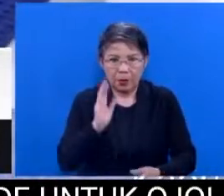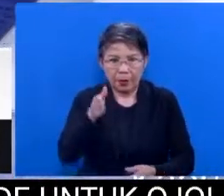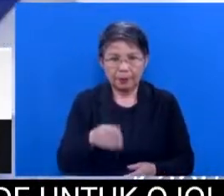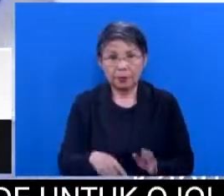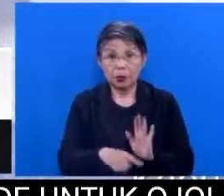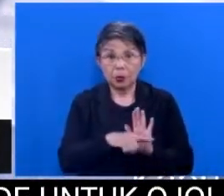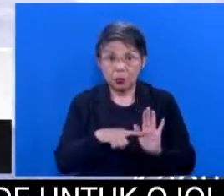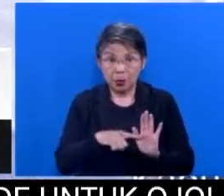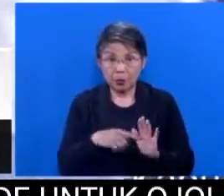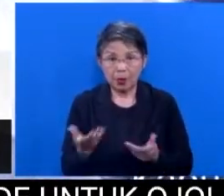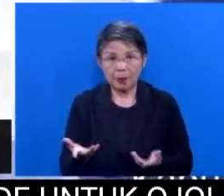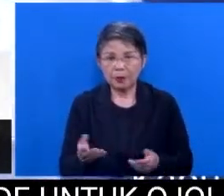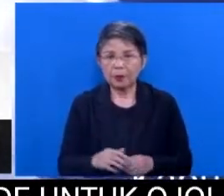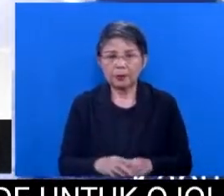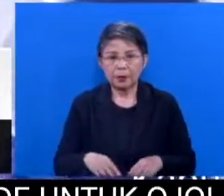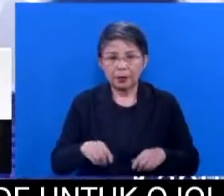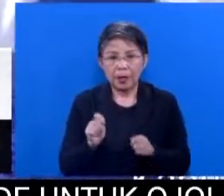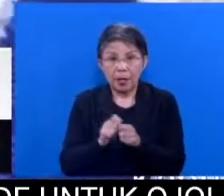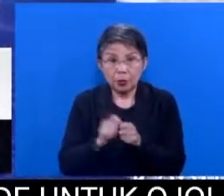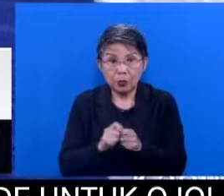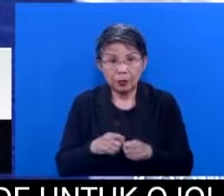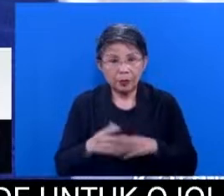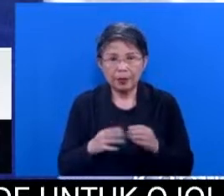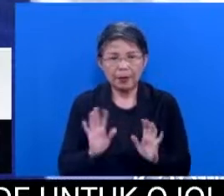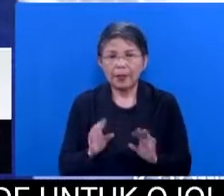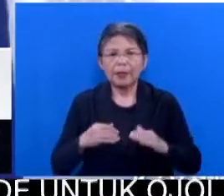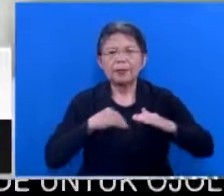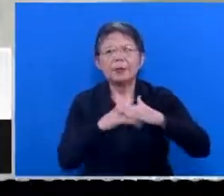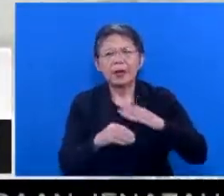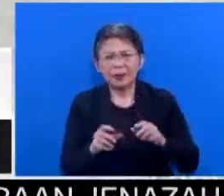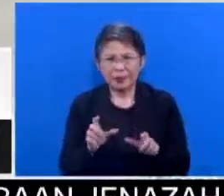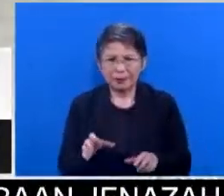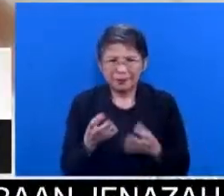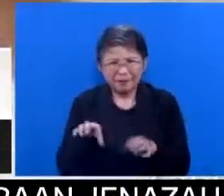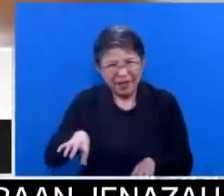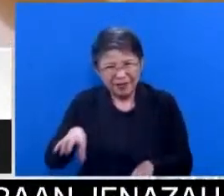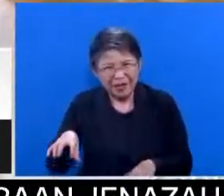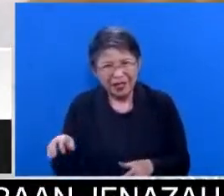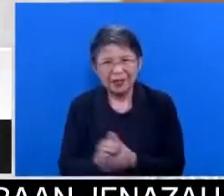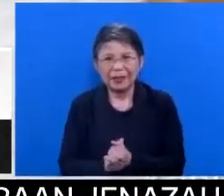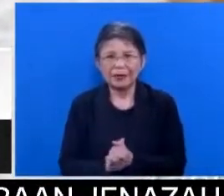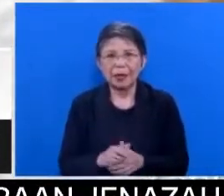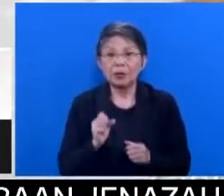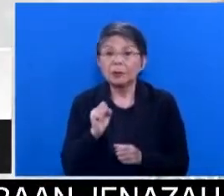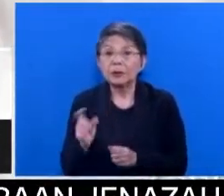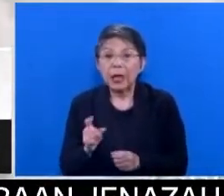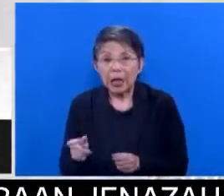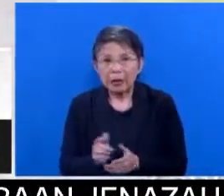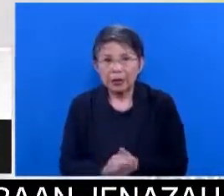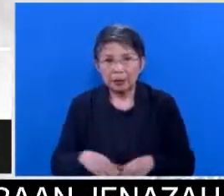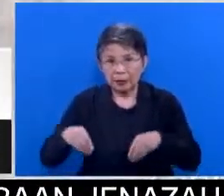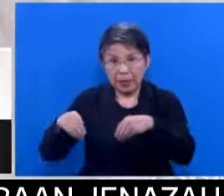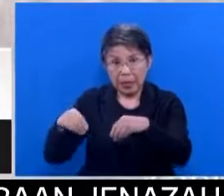peti mati belum bisa dipenuhi pedagang peti mati yang memiliki keterbatasan produksi. Peti mati harus dipesan terlebih dahulu kepada